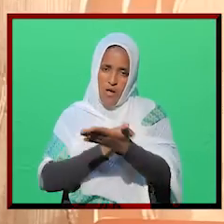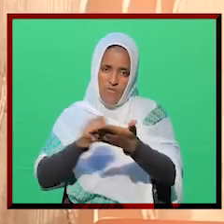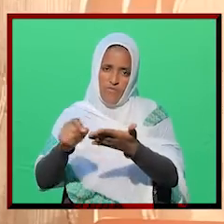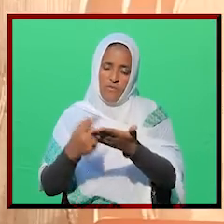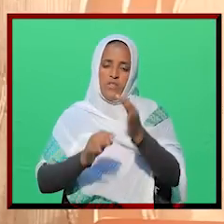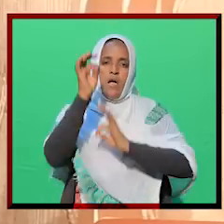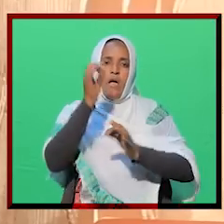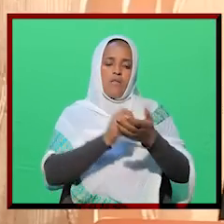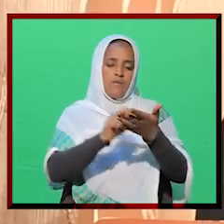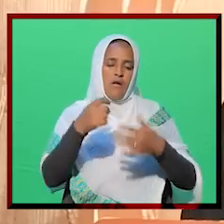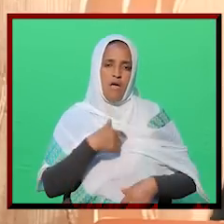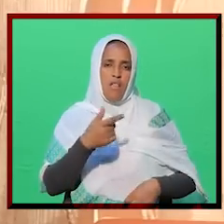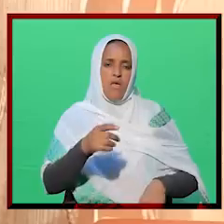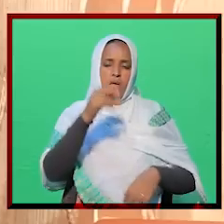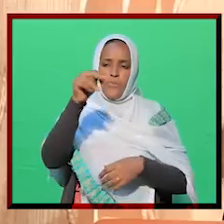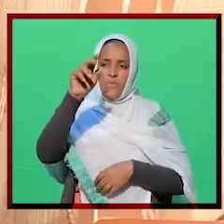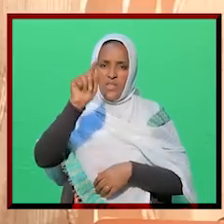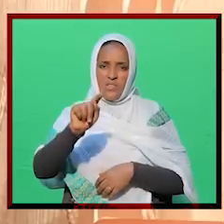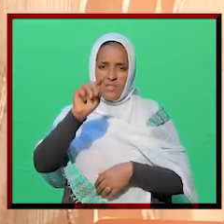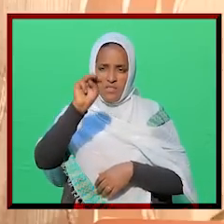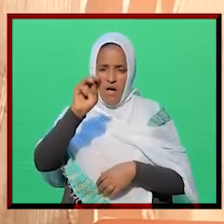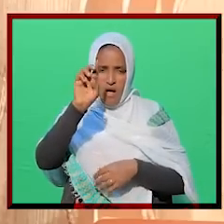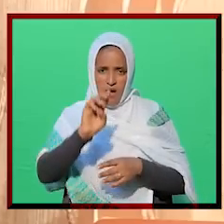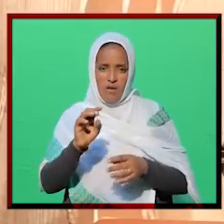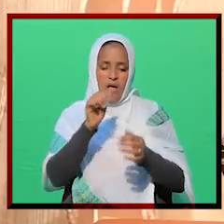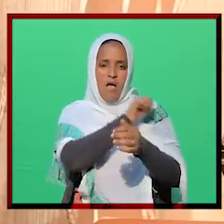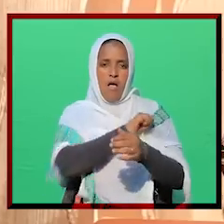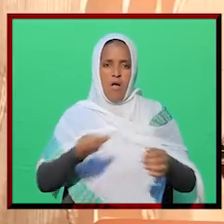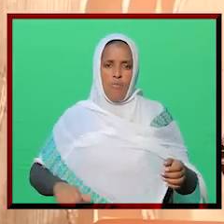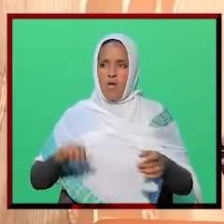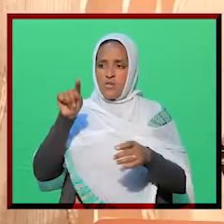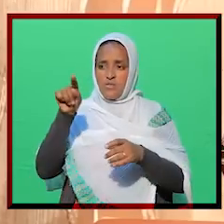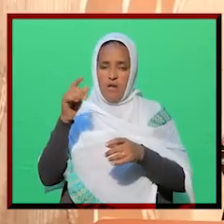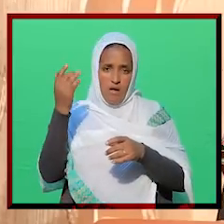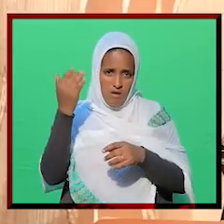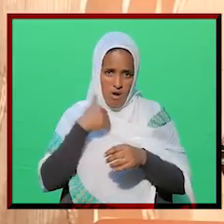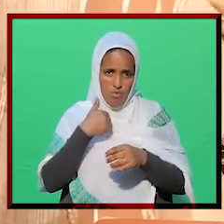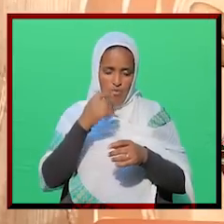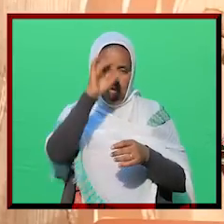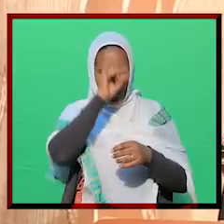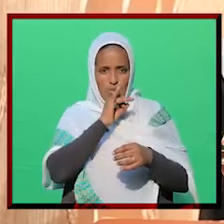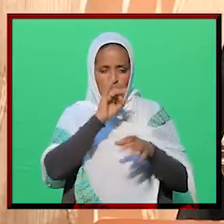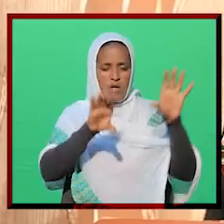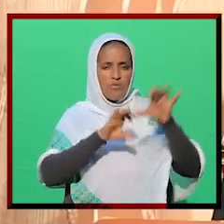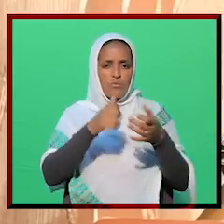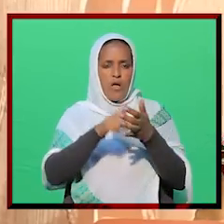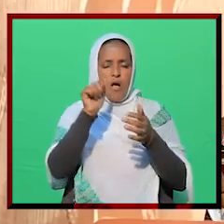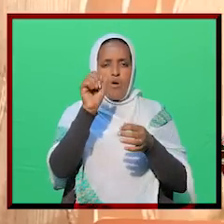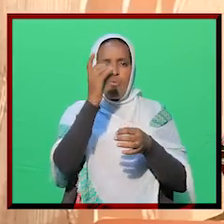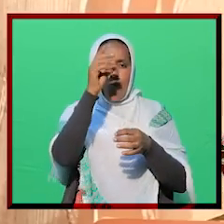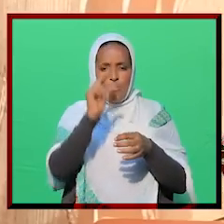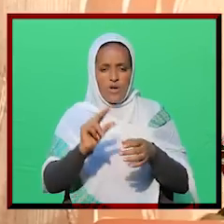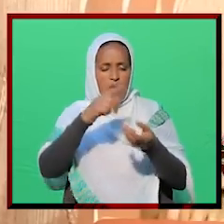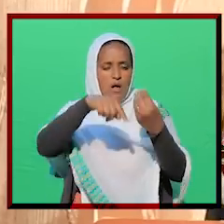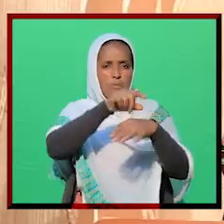ታሪክ ተጠቅሶ ታገኛላችሁ። በእነ ሚጣቅ አማኑኤል ላይ ይደረገ የነበረውን እዚያ የነበሩ ሊቃውንት ያደርጉ የነበረውን ባንኮቨር አካባቢ